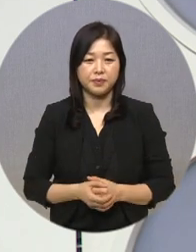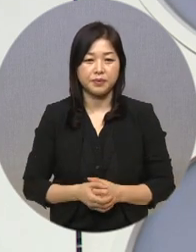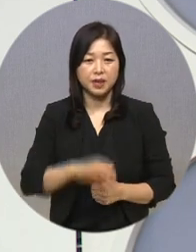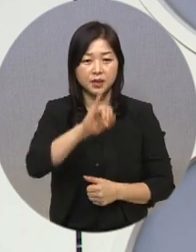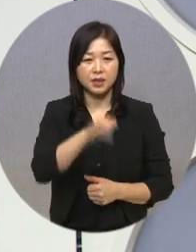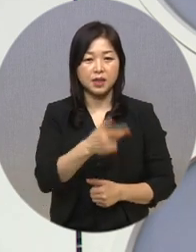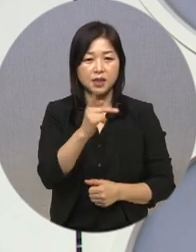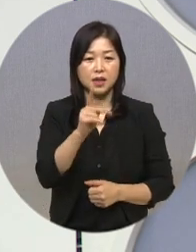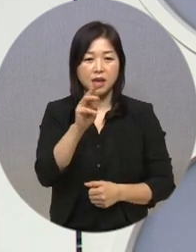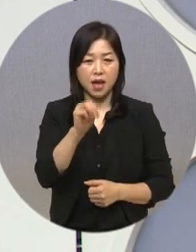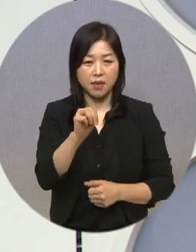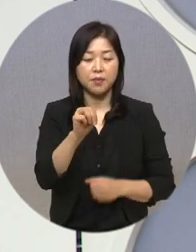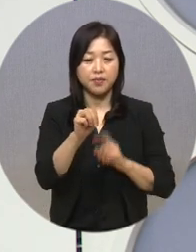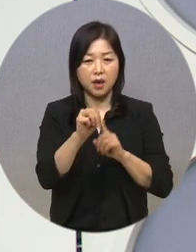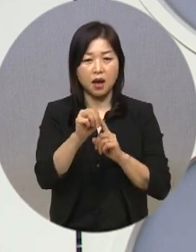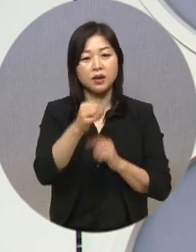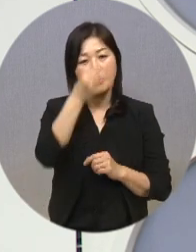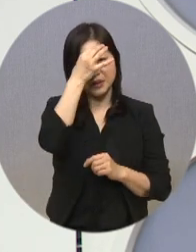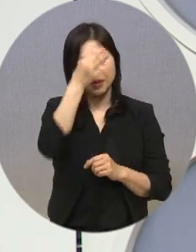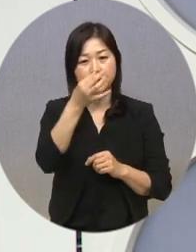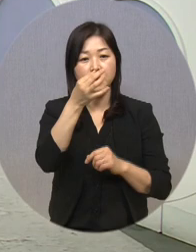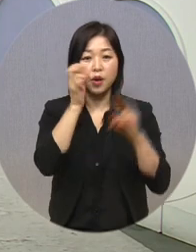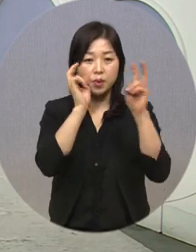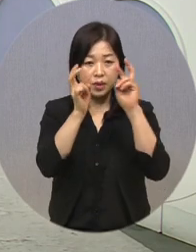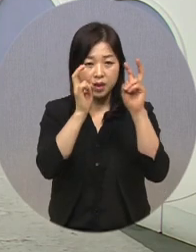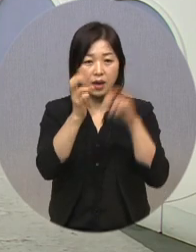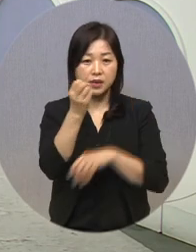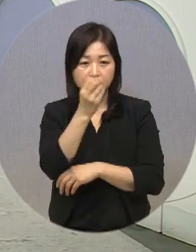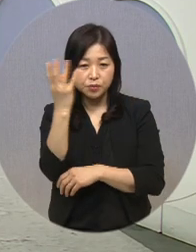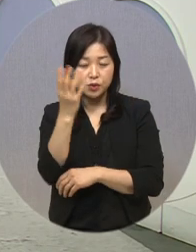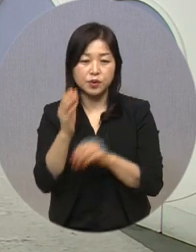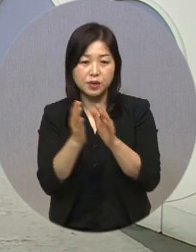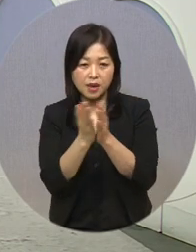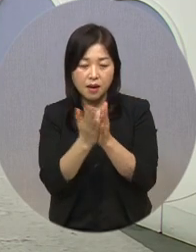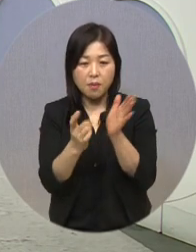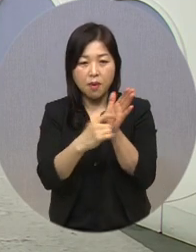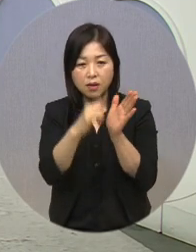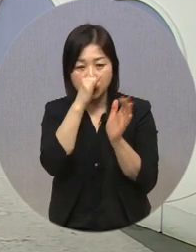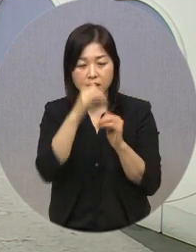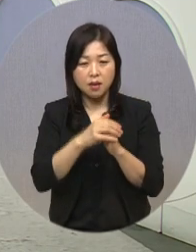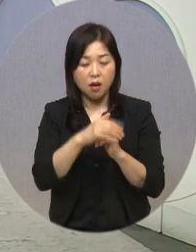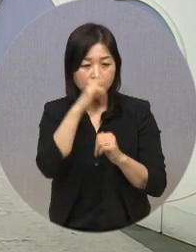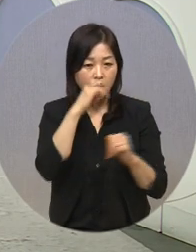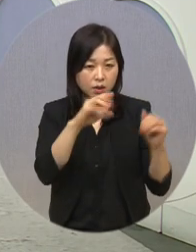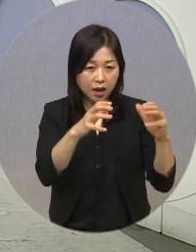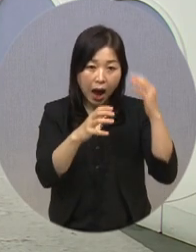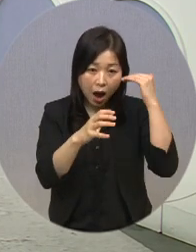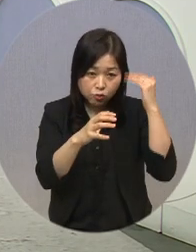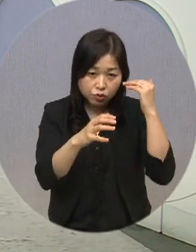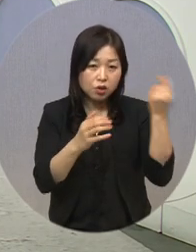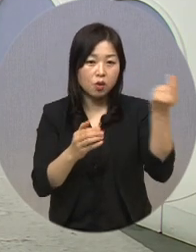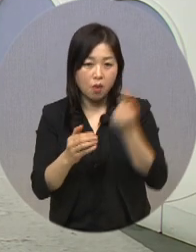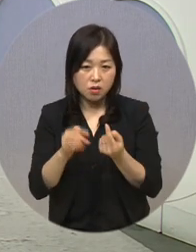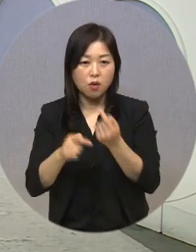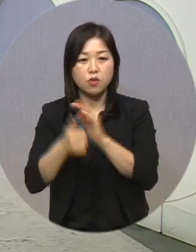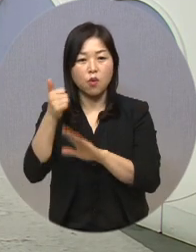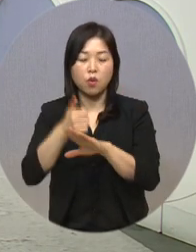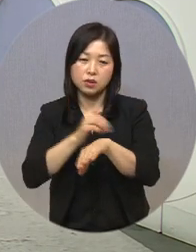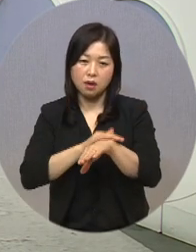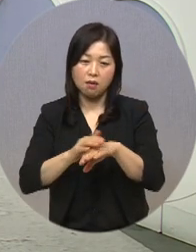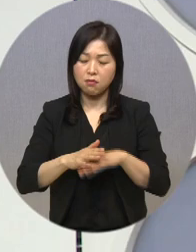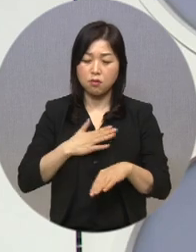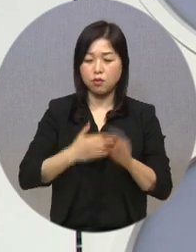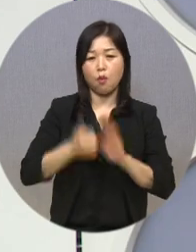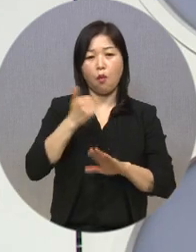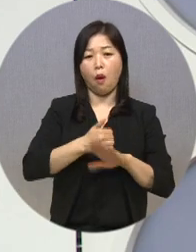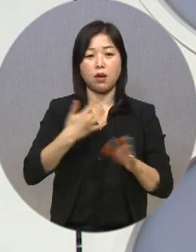해서 신문에도 나고 잡지에도 떠났었어요. 동양의 한국 사람이 와서 이렇게 성공했다. 뭐 성공하지도